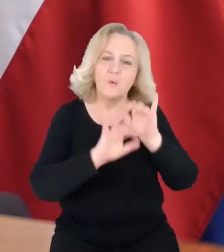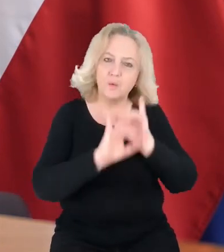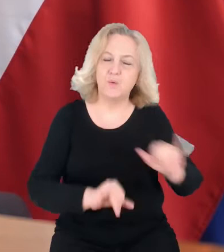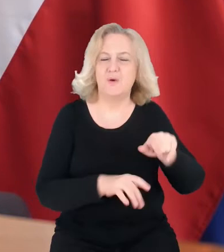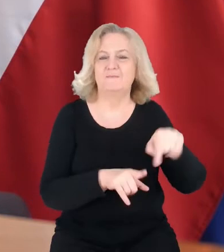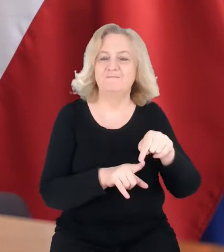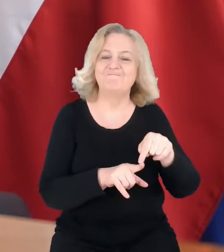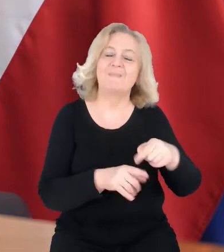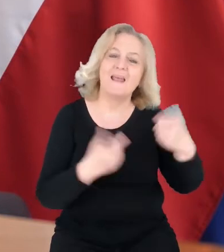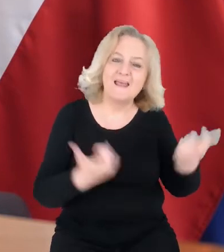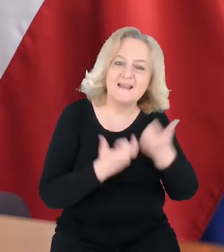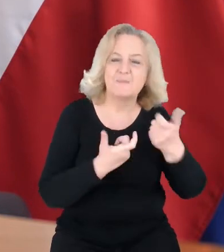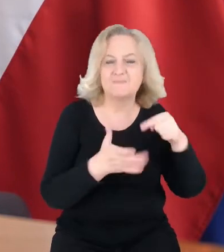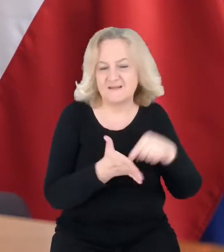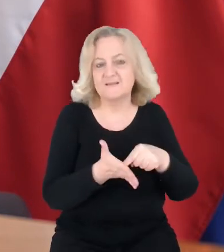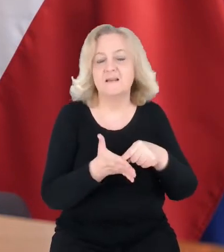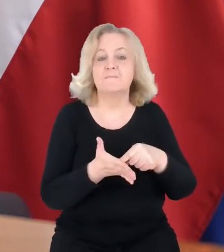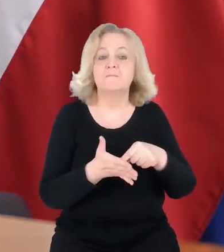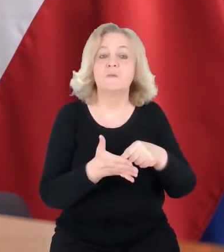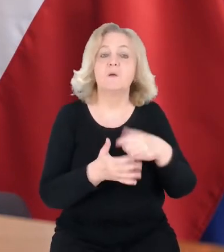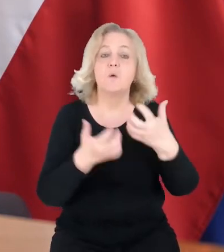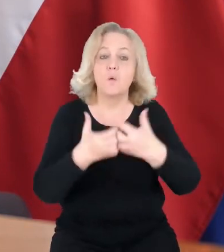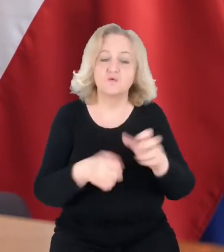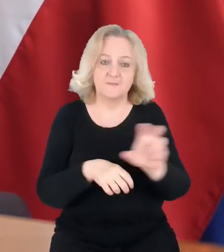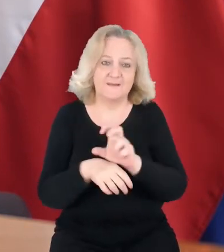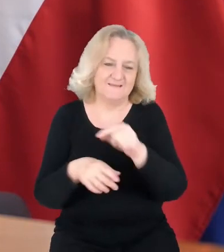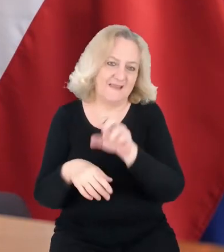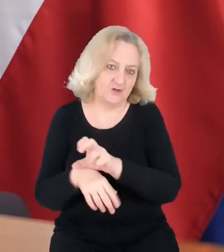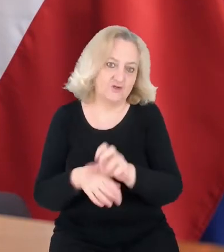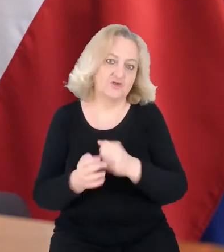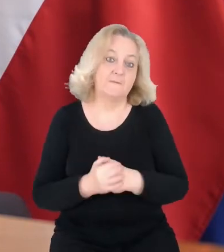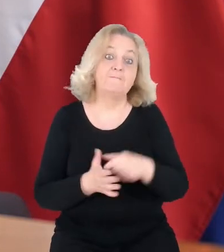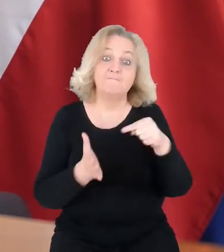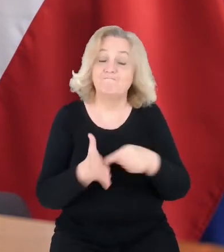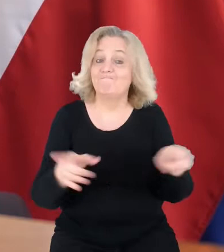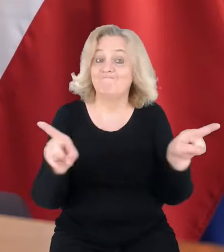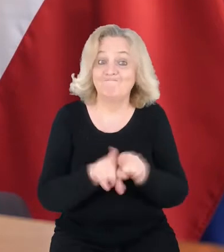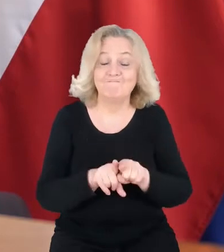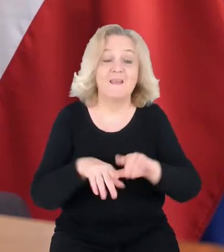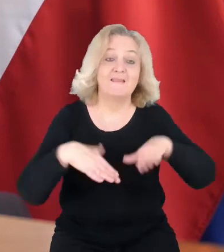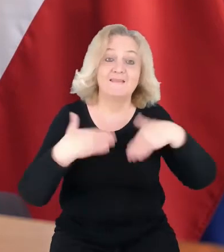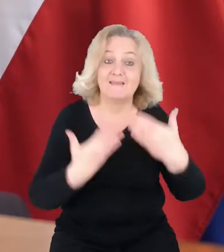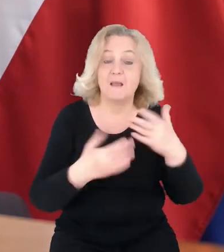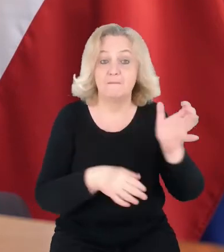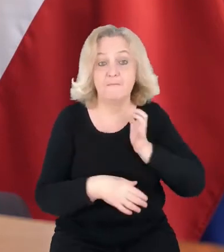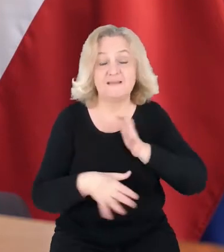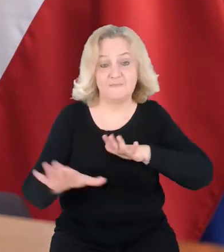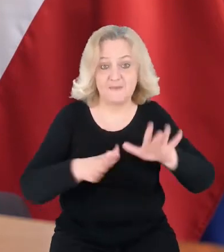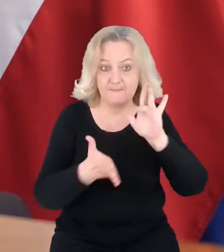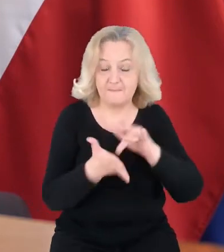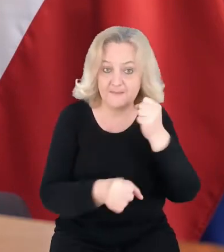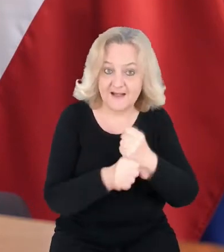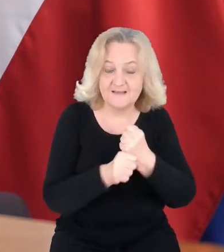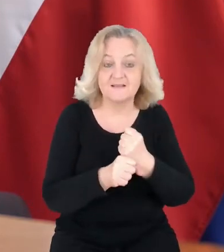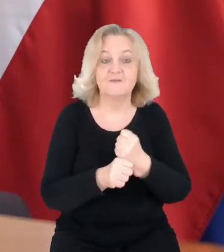zagrożeń wynikających z eksploatacji urządzeń technicznych. Tym samym zapewnia to bezpieczne miejsca pracy, mienie